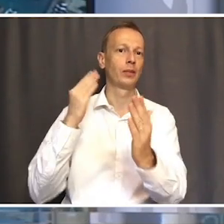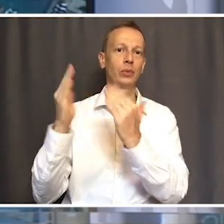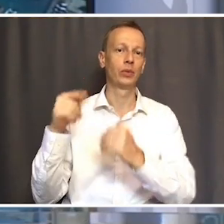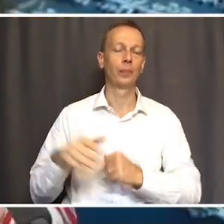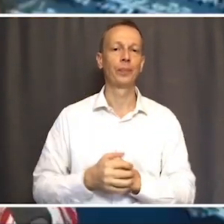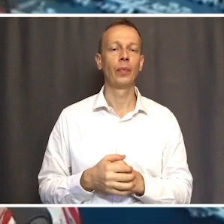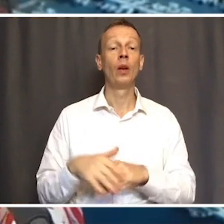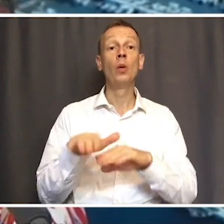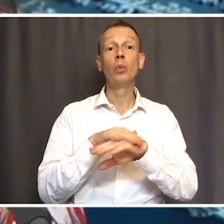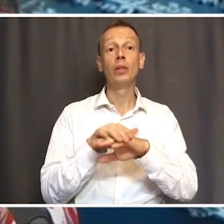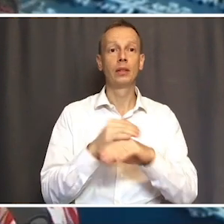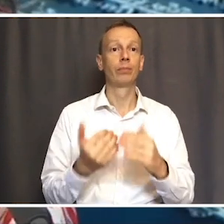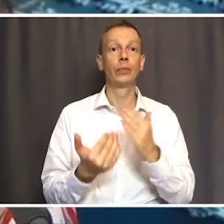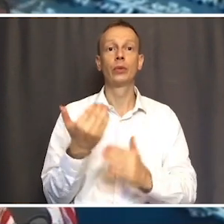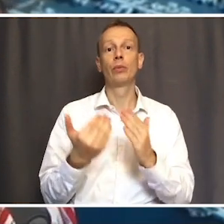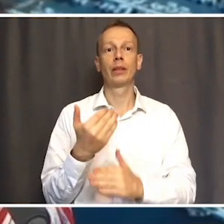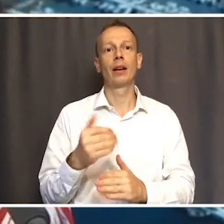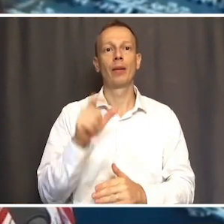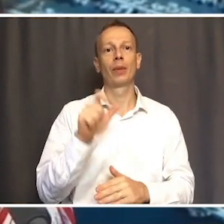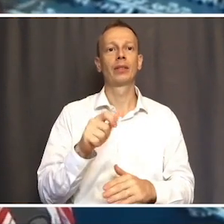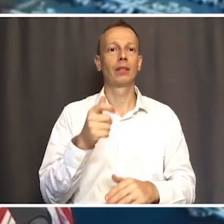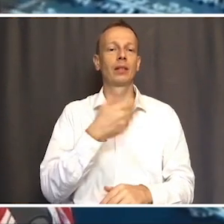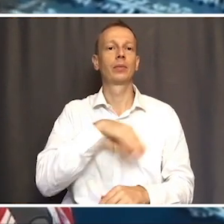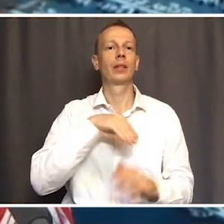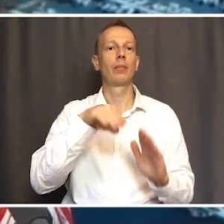touristique. Politique, ce matin, la tête de